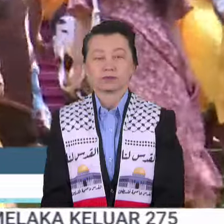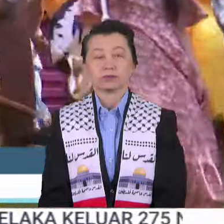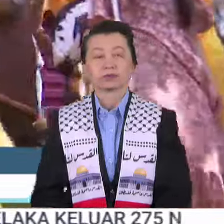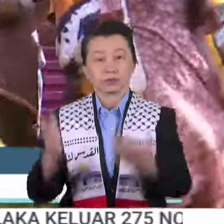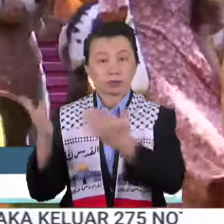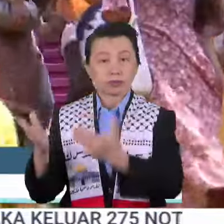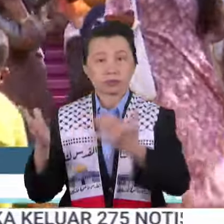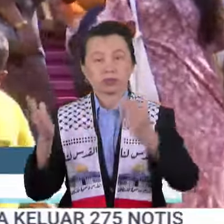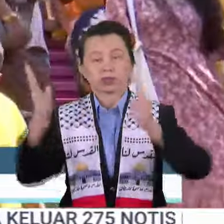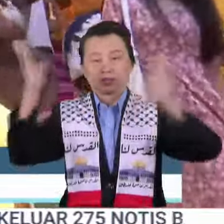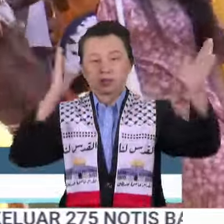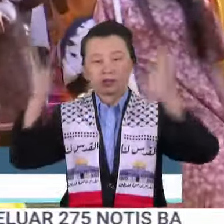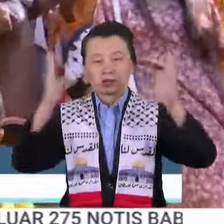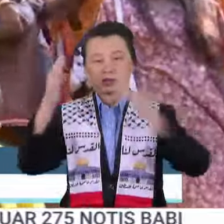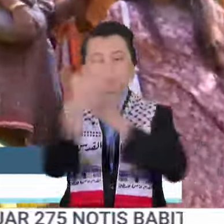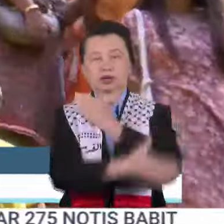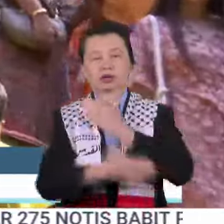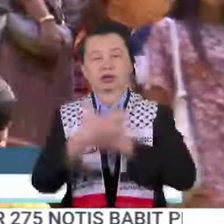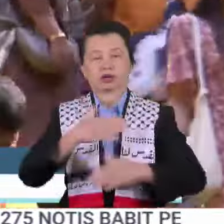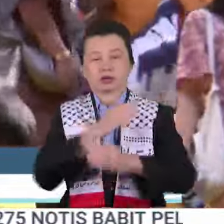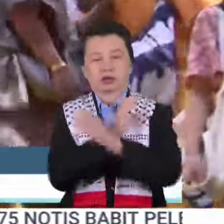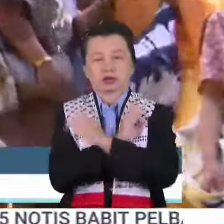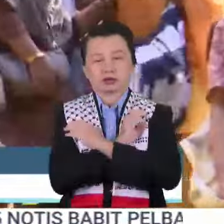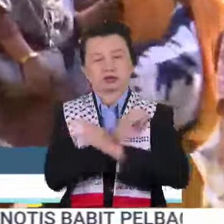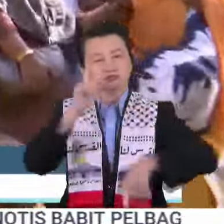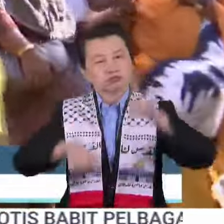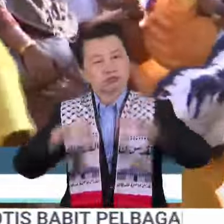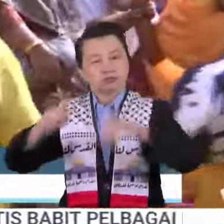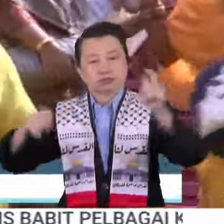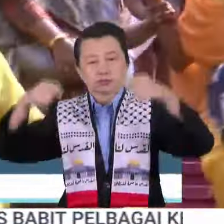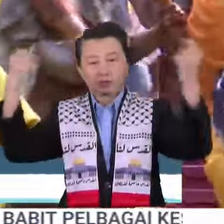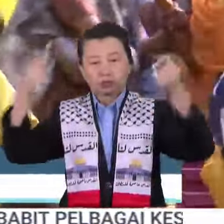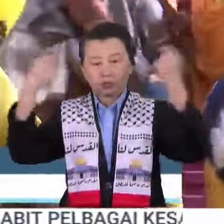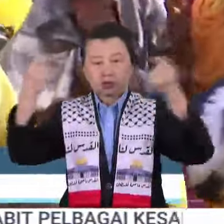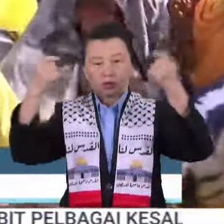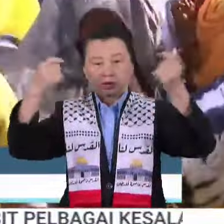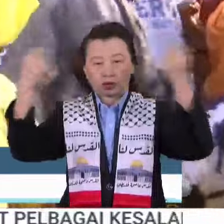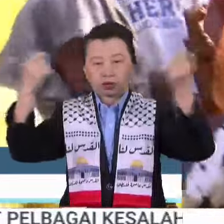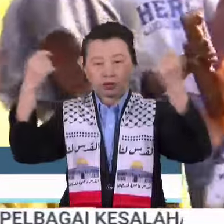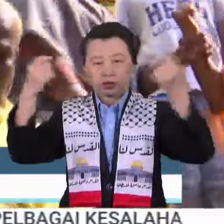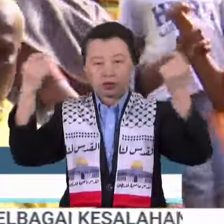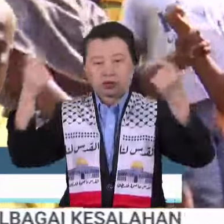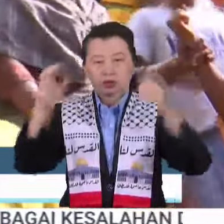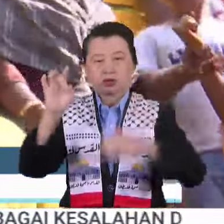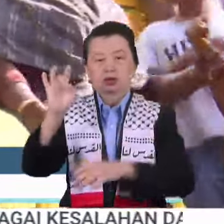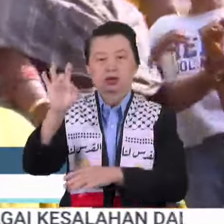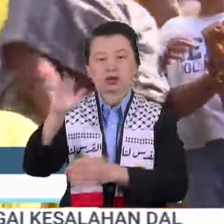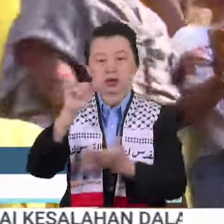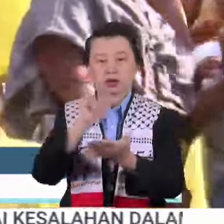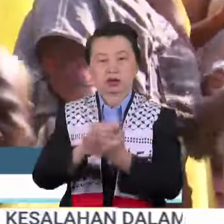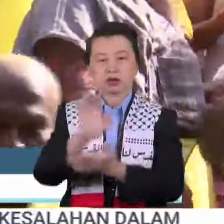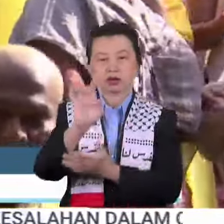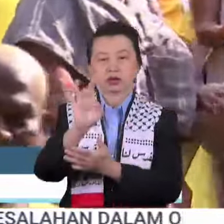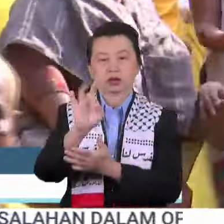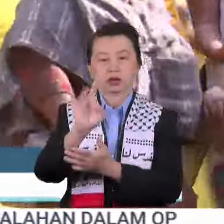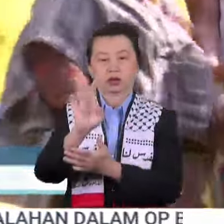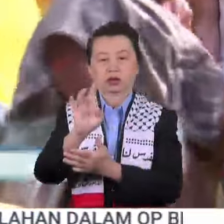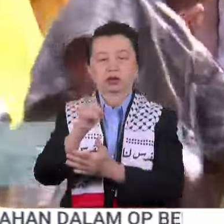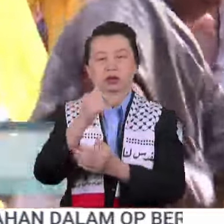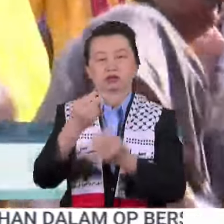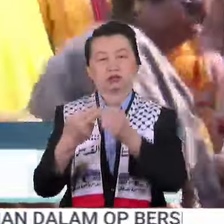Inilah Malaysia negaraku tercinta. Kepelbagaian perayaan yang kita raikan merupakan satu